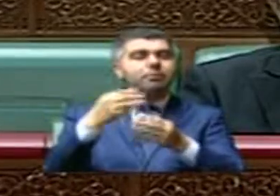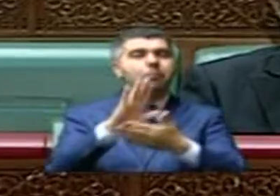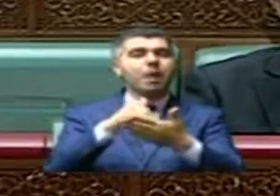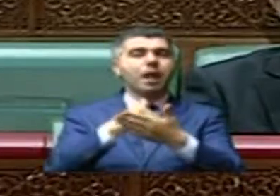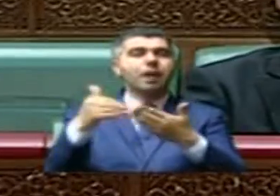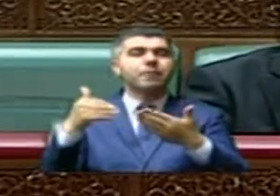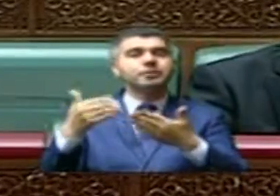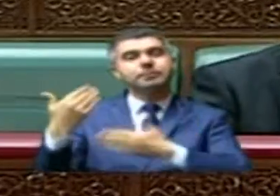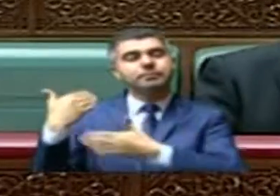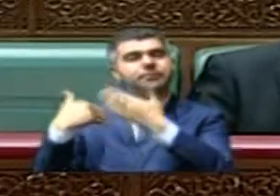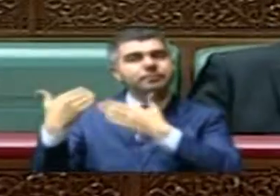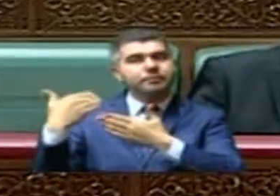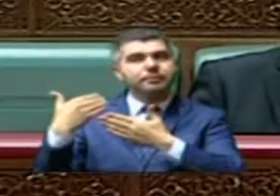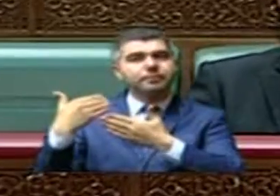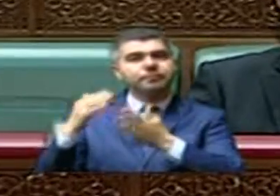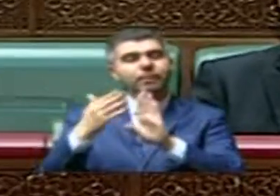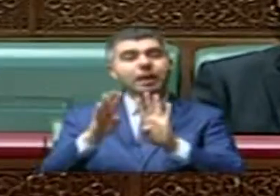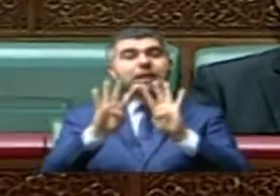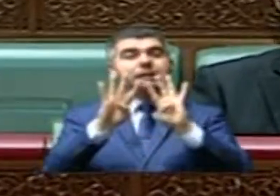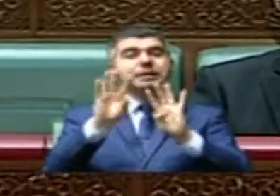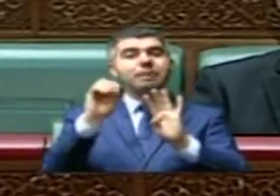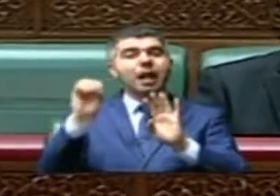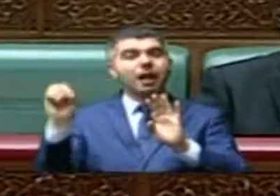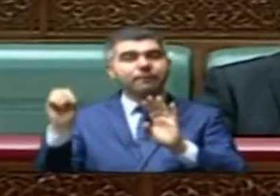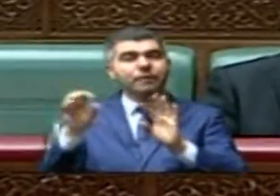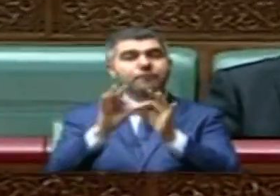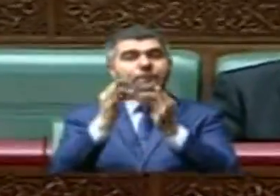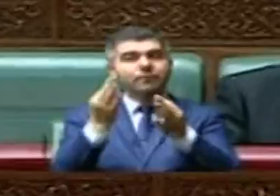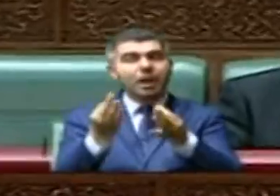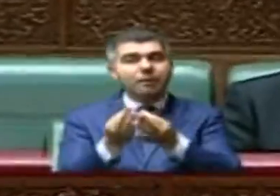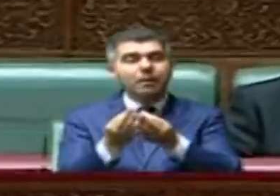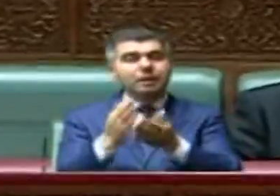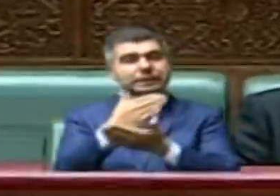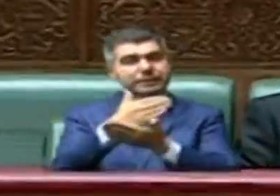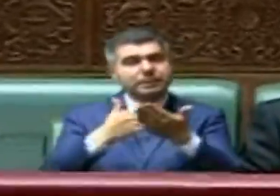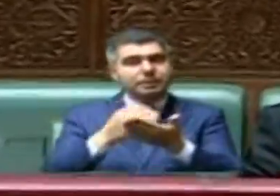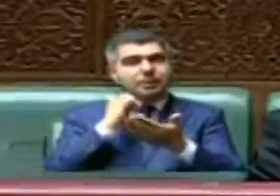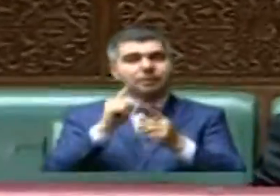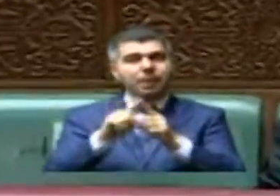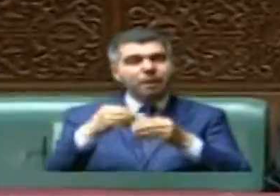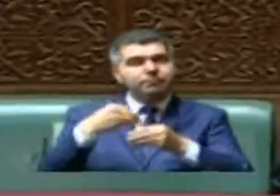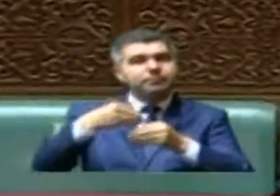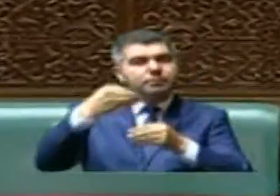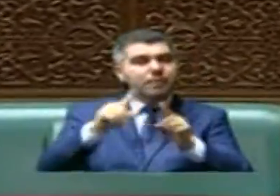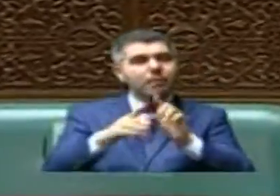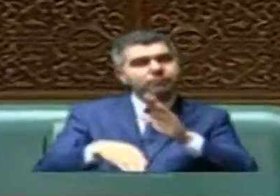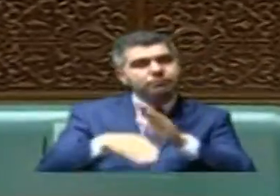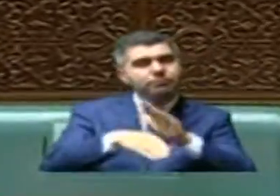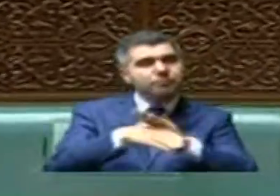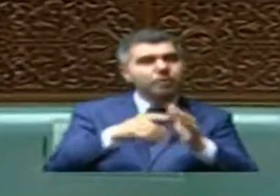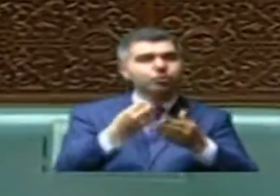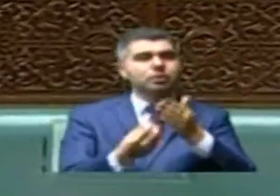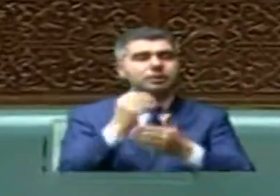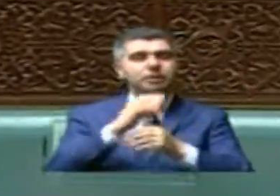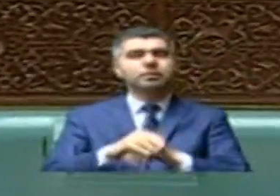البرنامج اللي كيتعلق بتقريبا 8000 اسره، النص فيها في اعاده الهيكله والنص فيه ترحيل ديال هاد